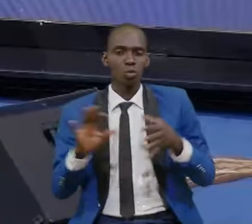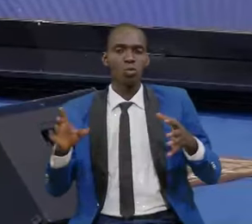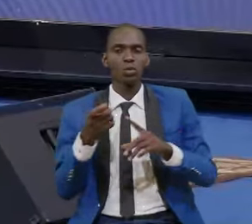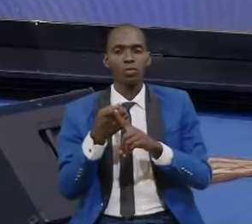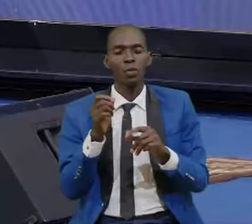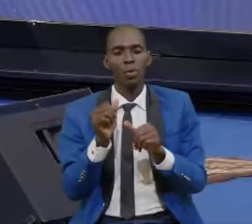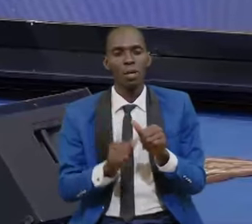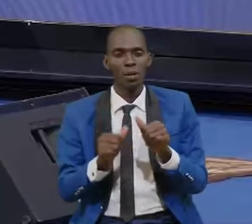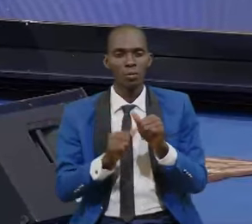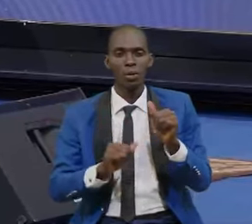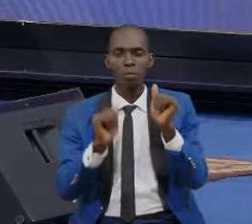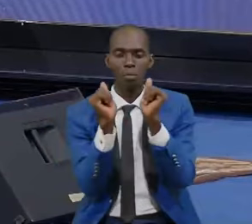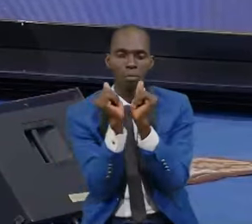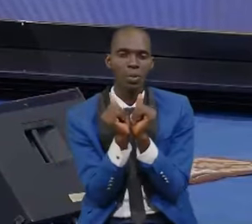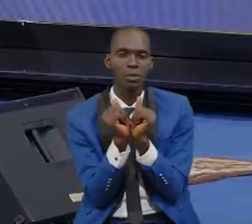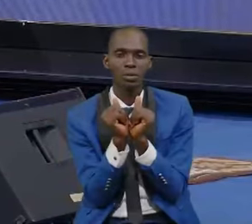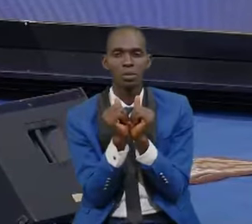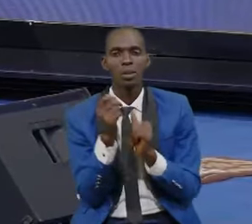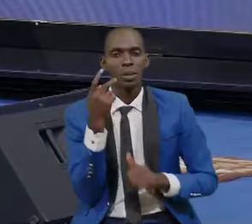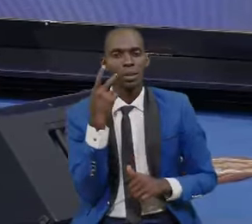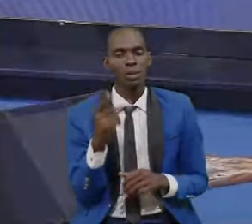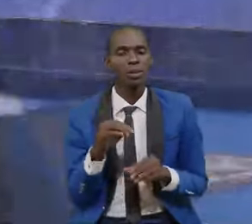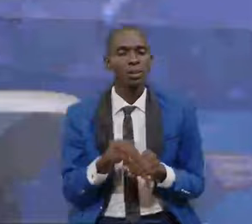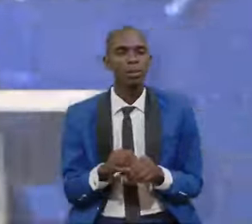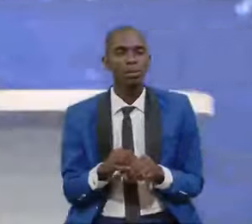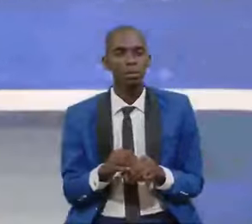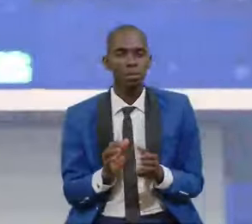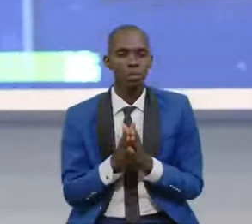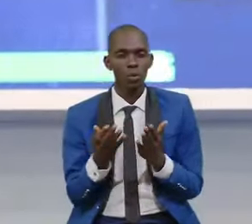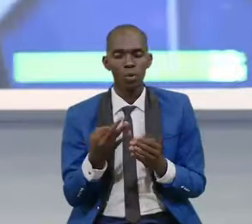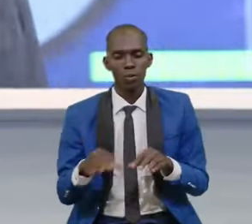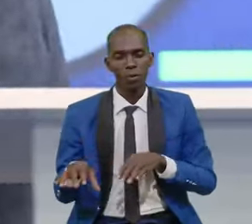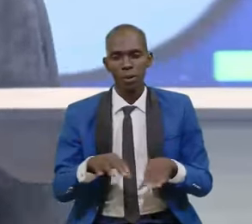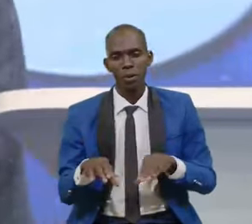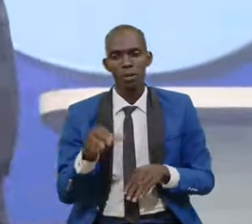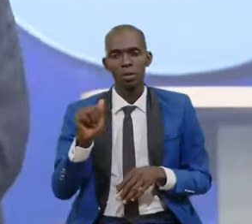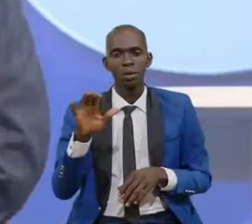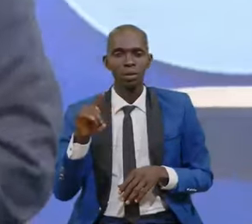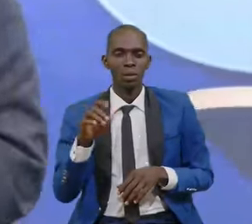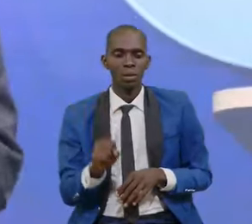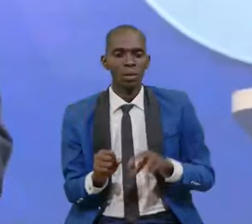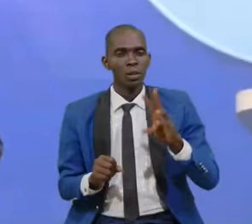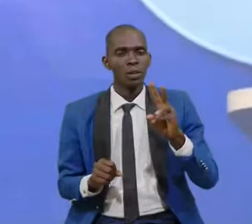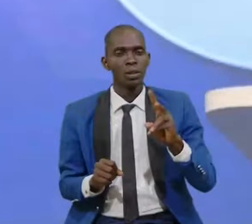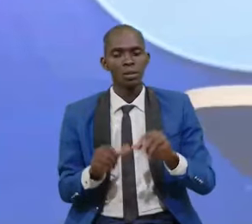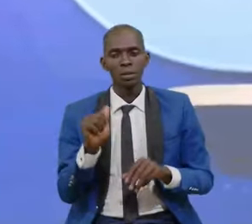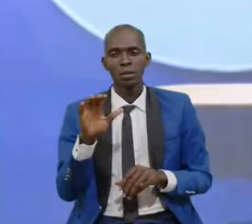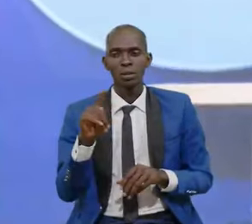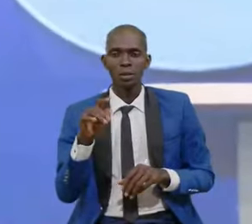qui les louanges de racheter qui libèrent de toute servitude. Acte